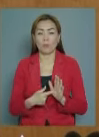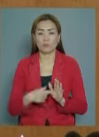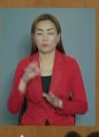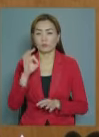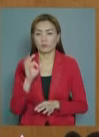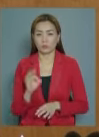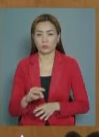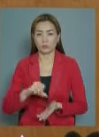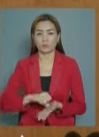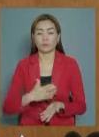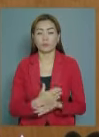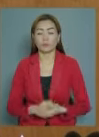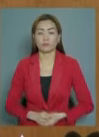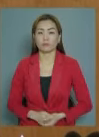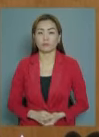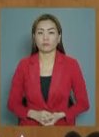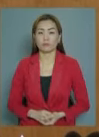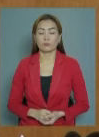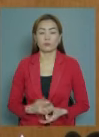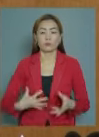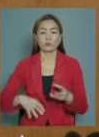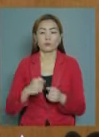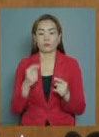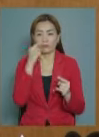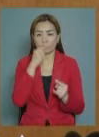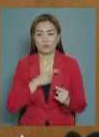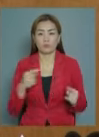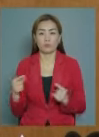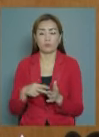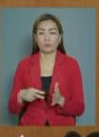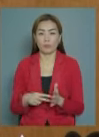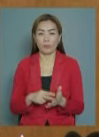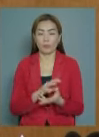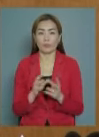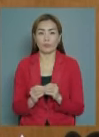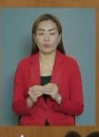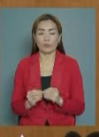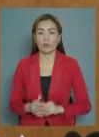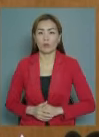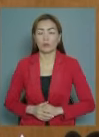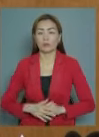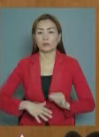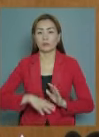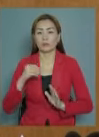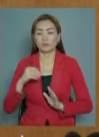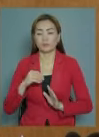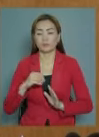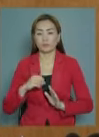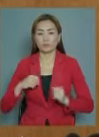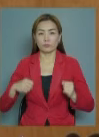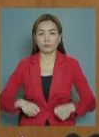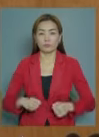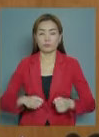91.7%-ы қатысты. Бәріне қарсымын бағаны бойынша дауыс беру